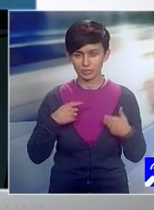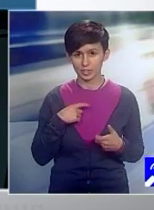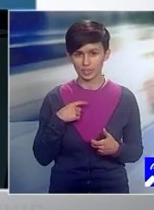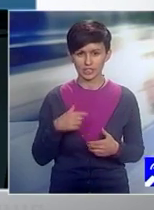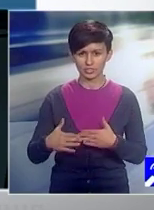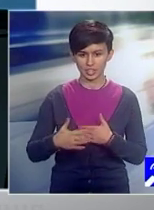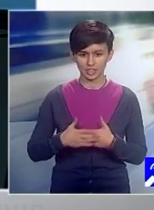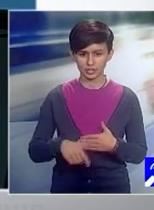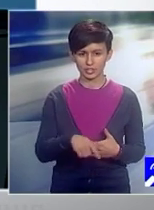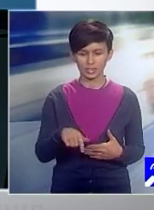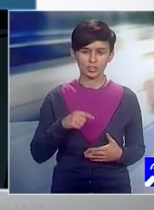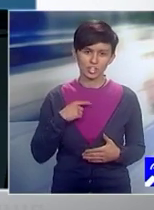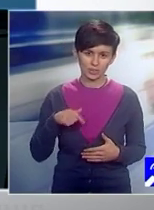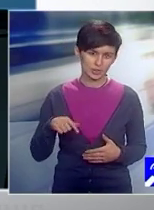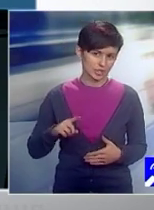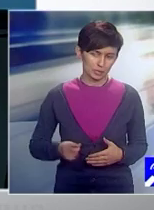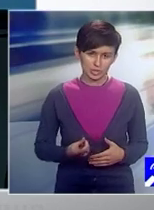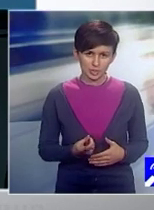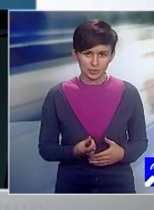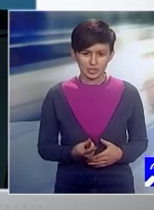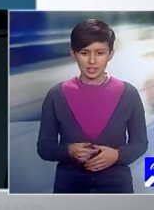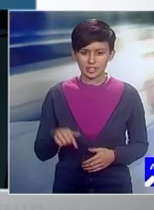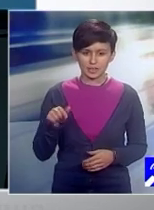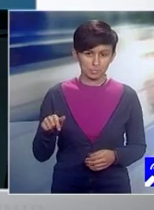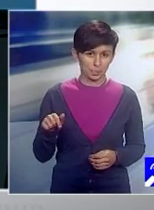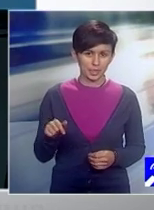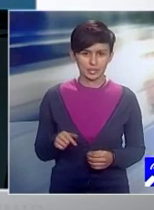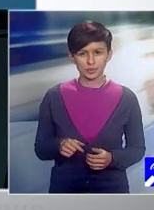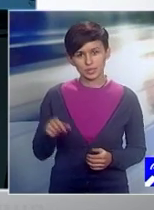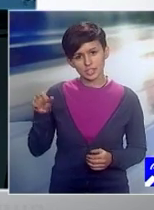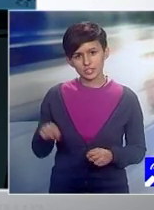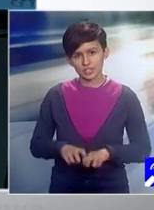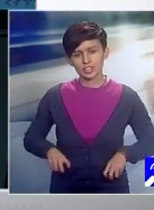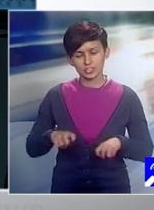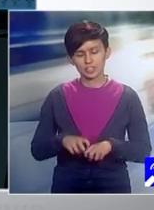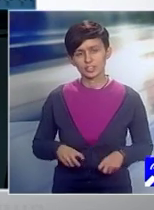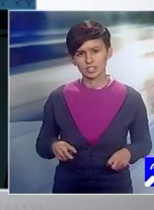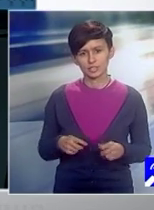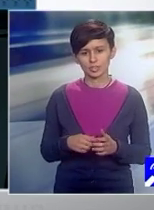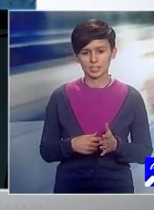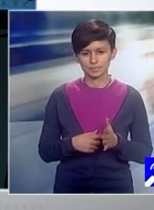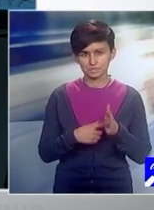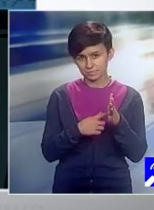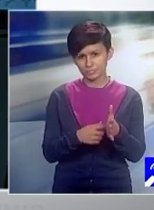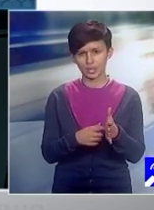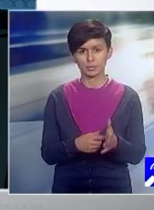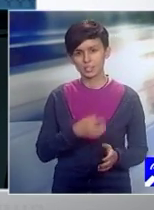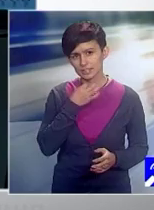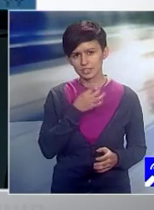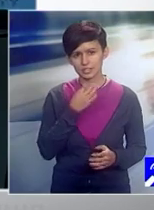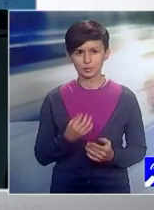această oportunitate ca tu și din perspectiva de cercetător, antropolog, să ne împărtășești câteva